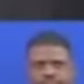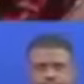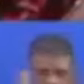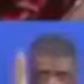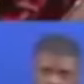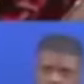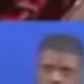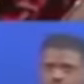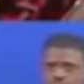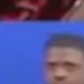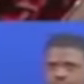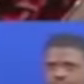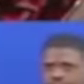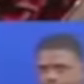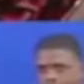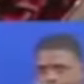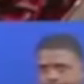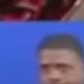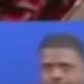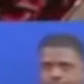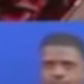Mheshimiwa Charles Makongoro Nyerere, Rukwa.